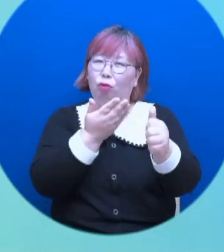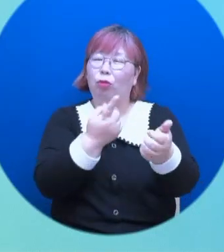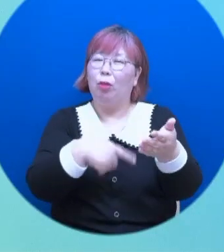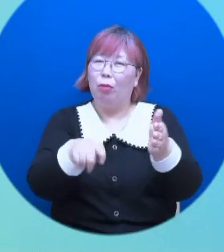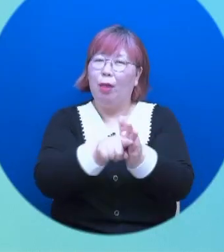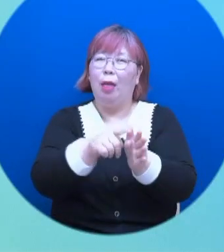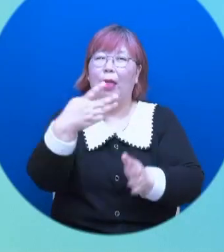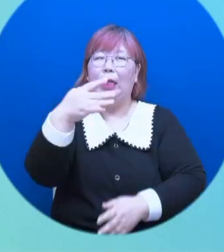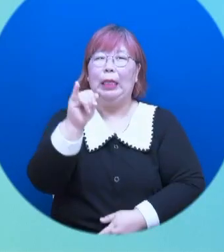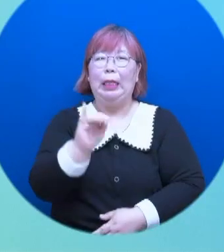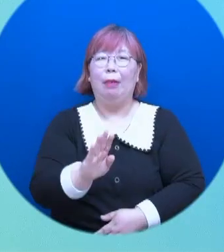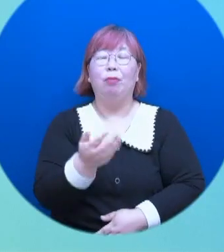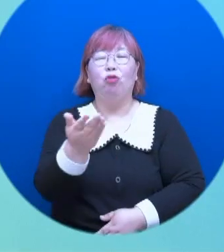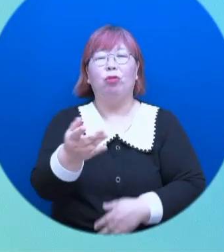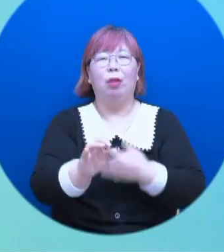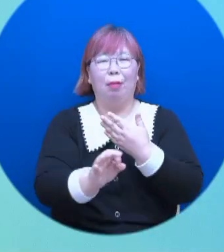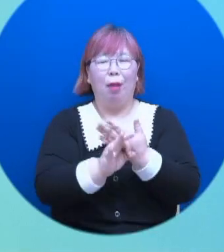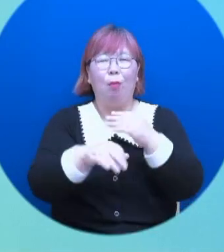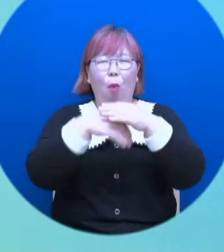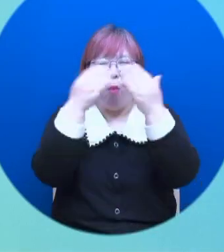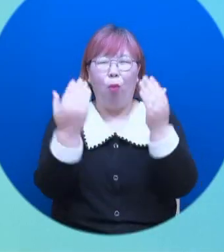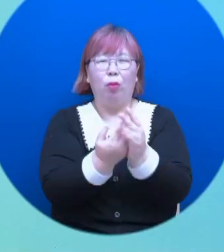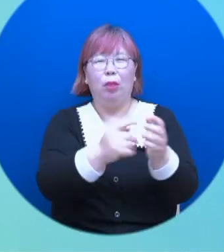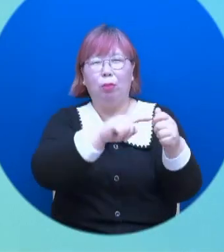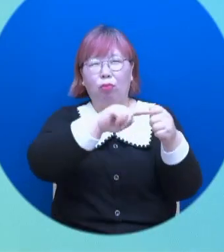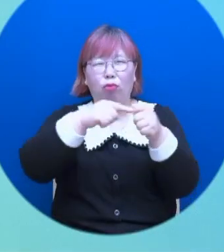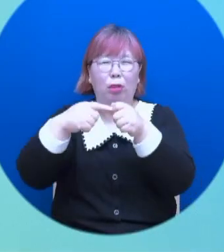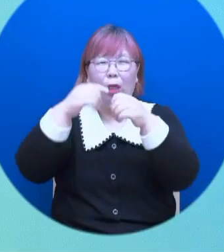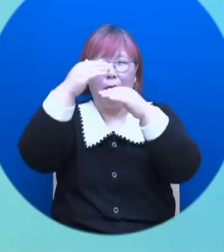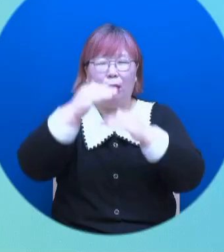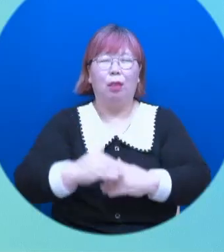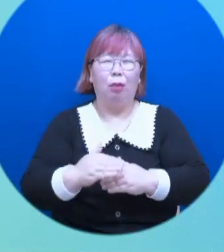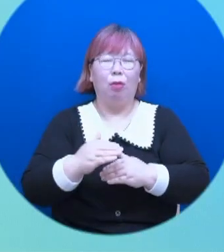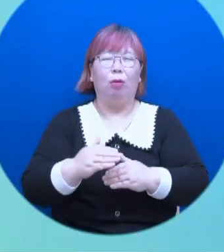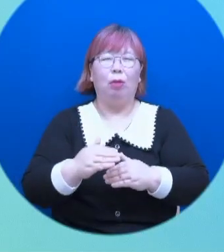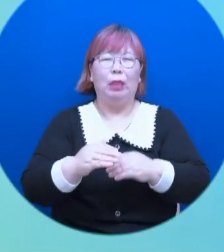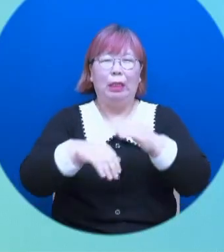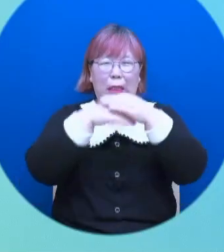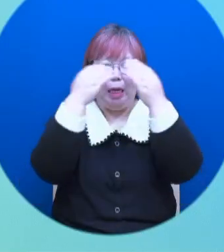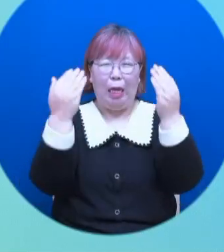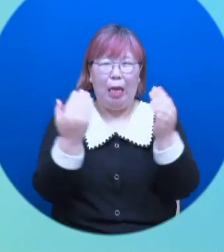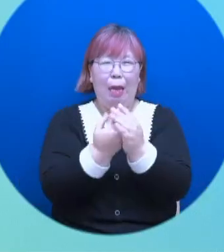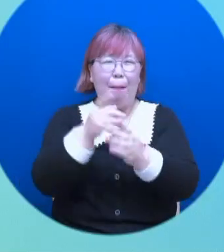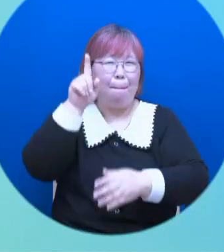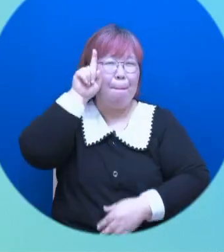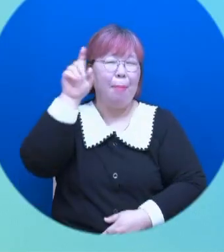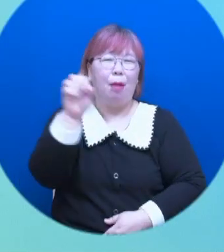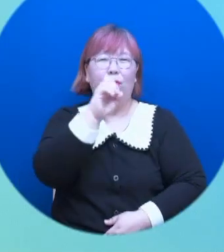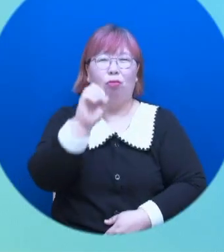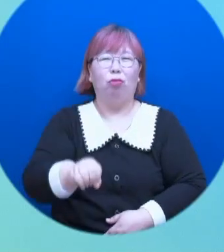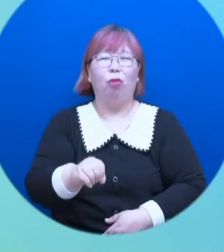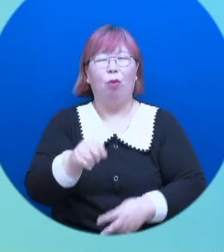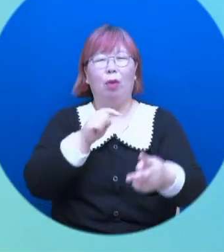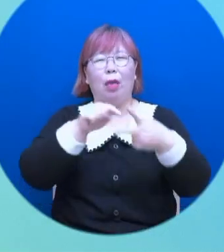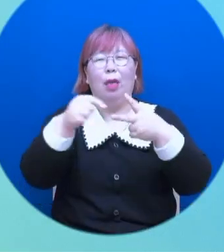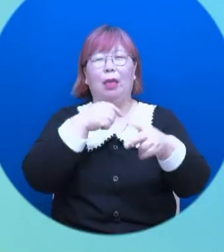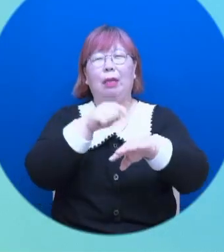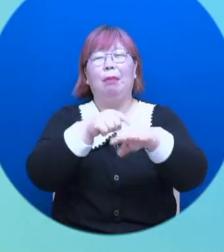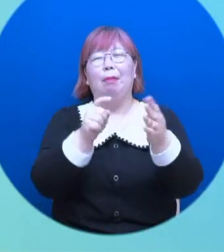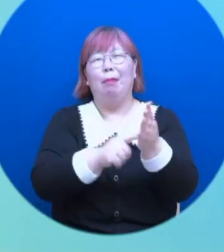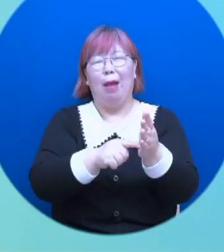드리면, 모든 문장과 모든 내용을 다 이해한다라는 마음은 이제